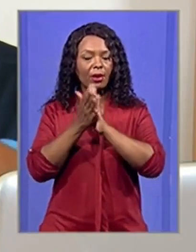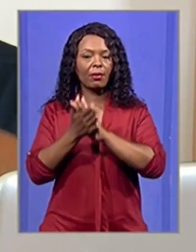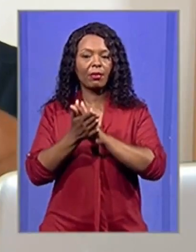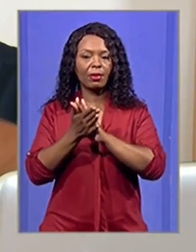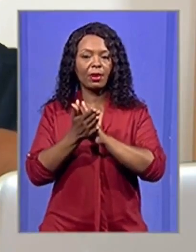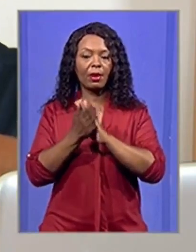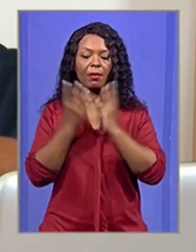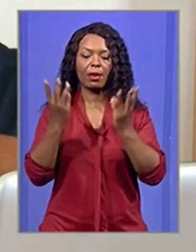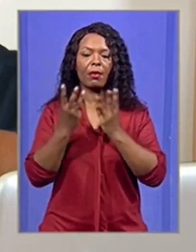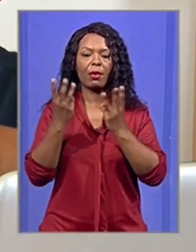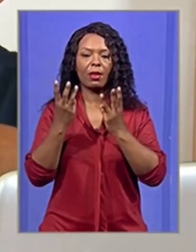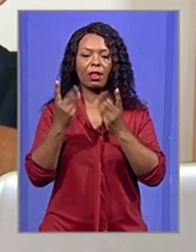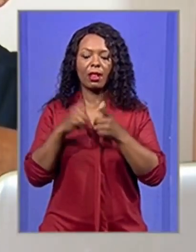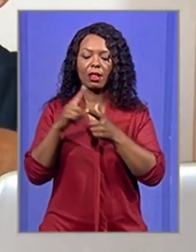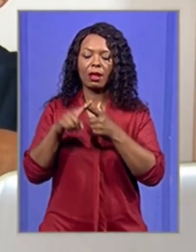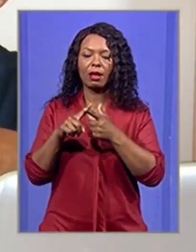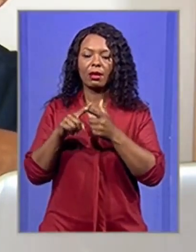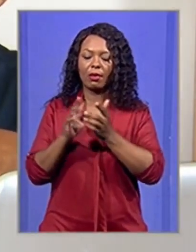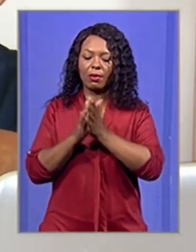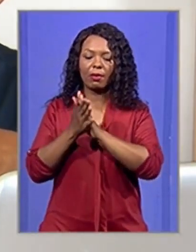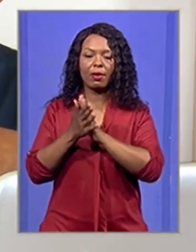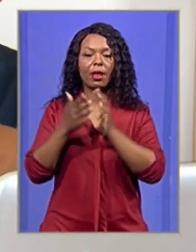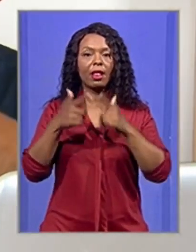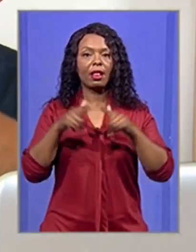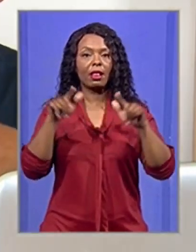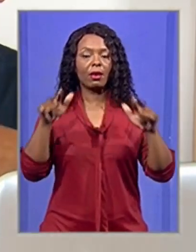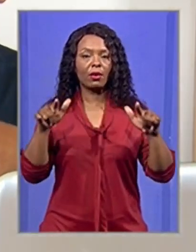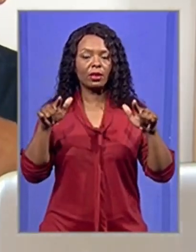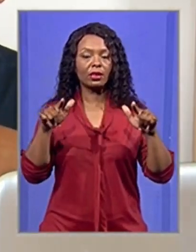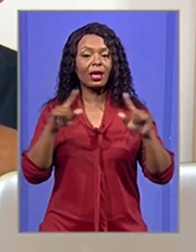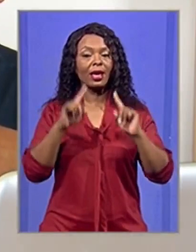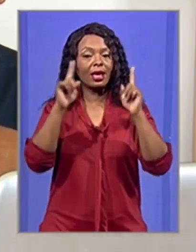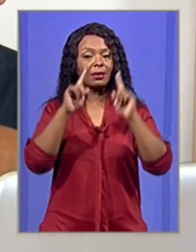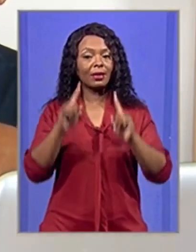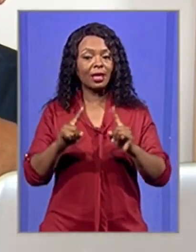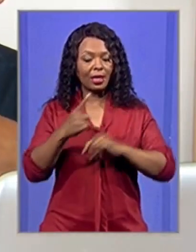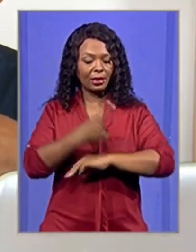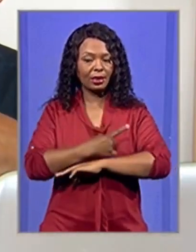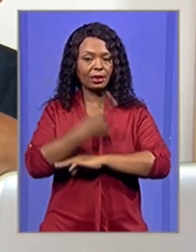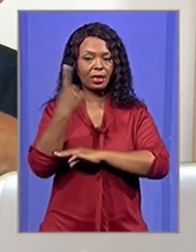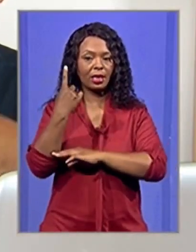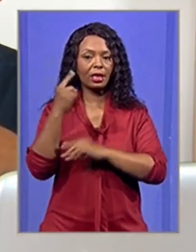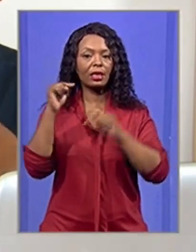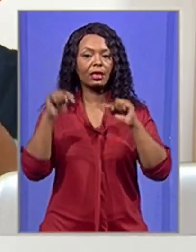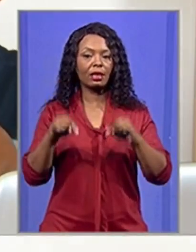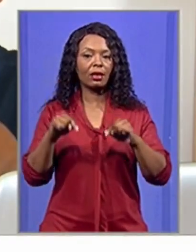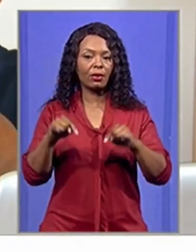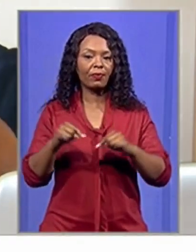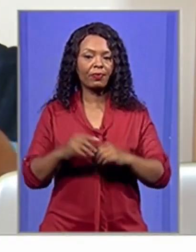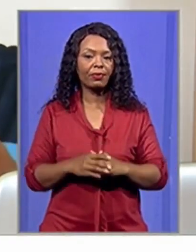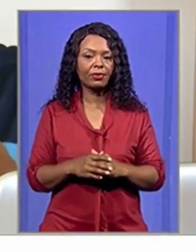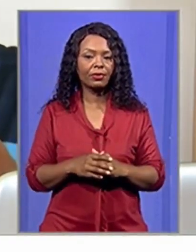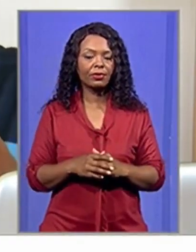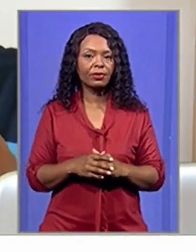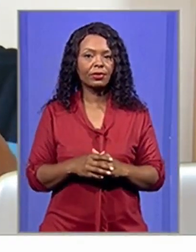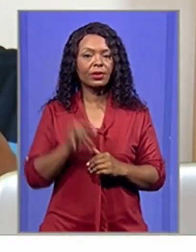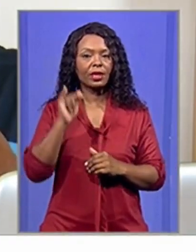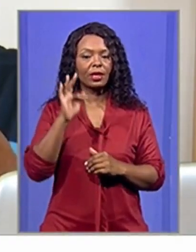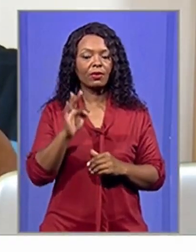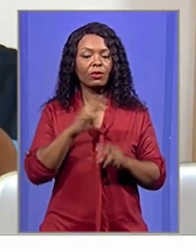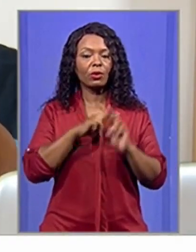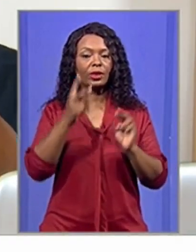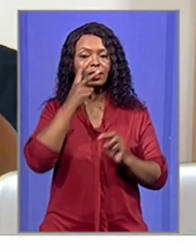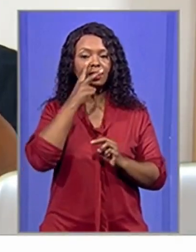people than killing the language You know, especially these days, if you don't see the language,